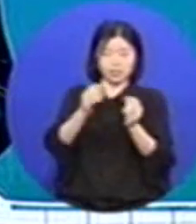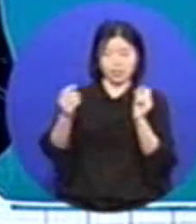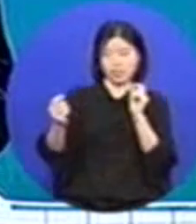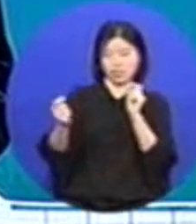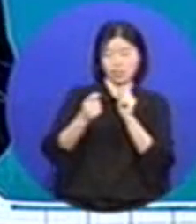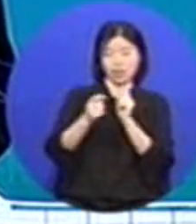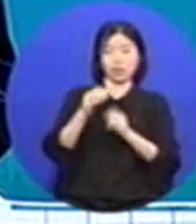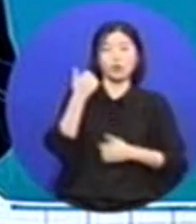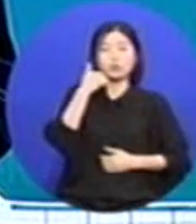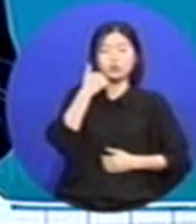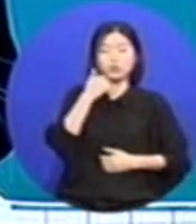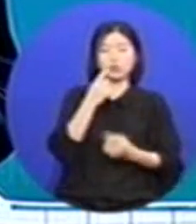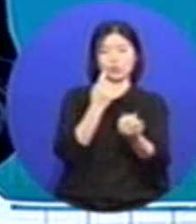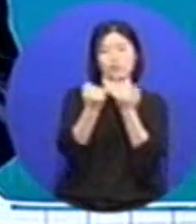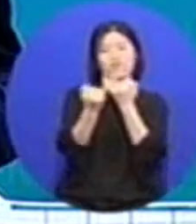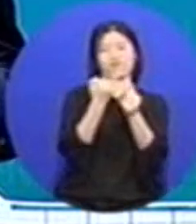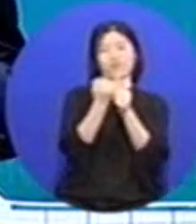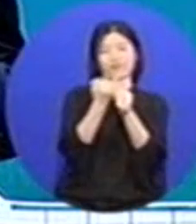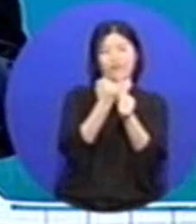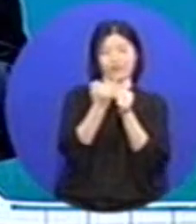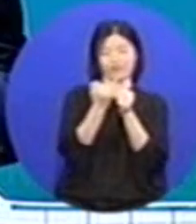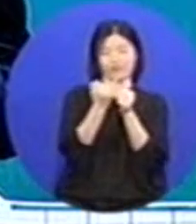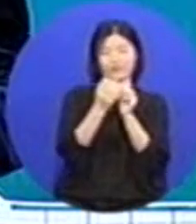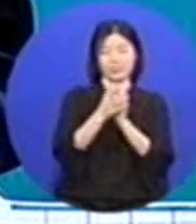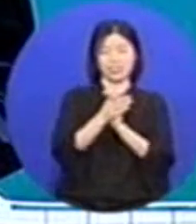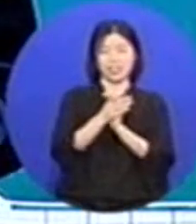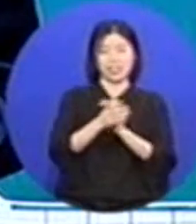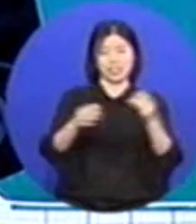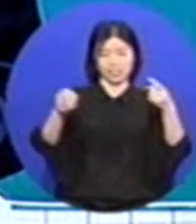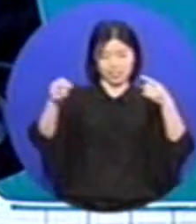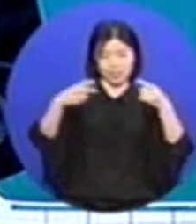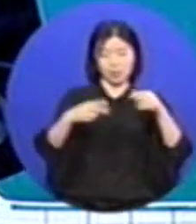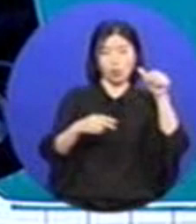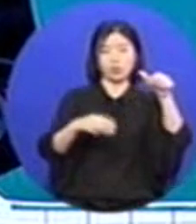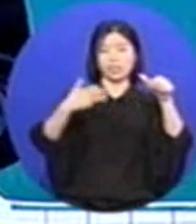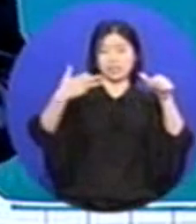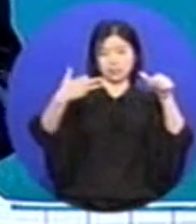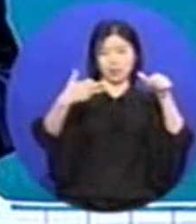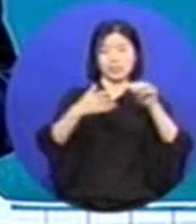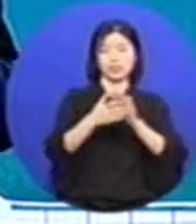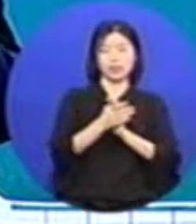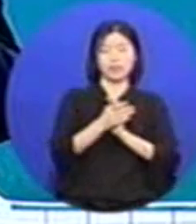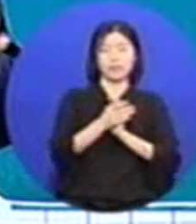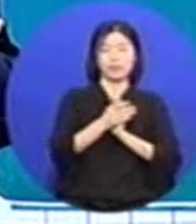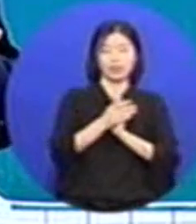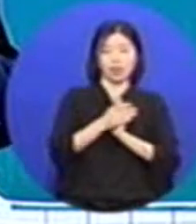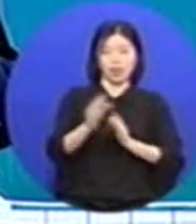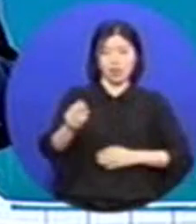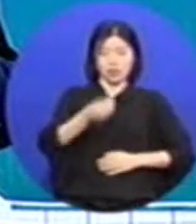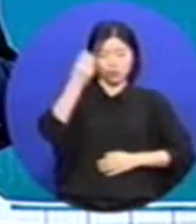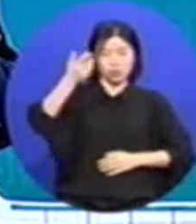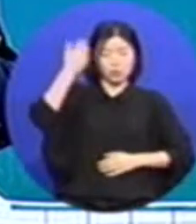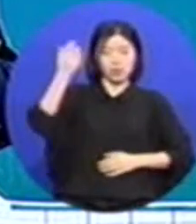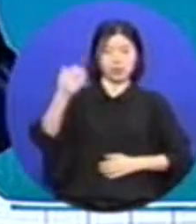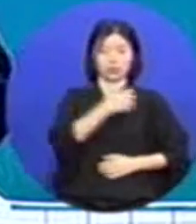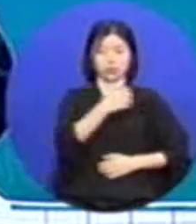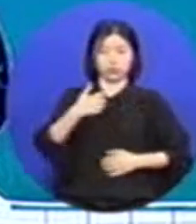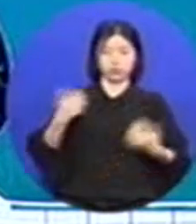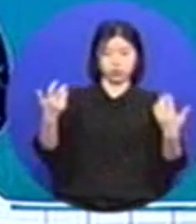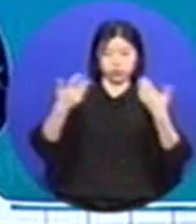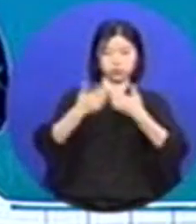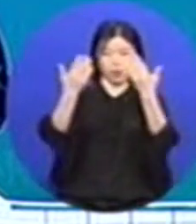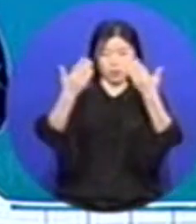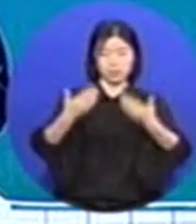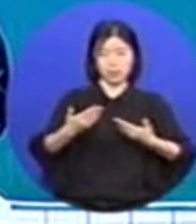바로 부부관계 줘 그래서 에베소서 5장 18 전에 성령으로 충만함을 받으라 그렇게